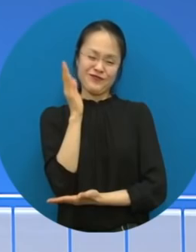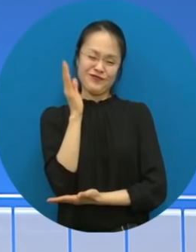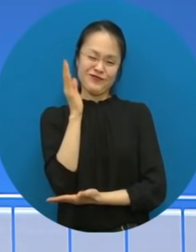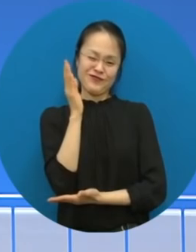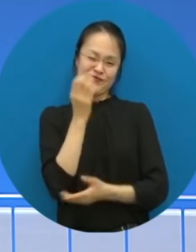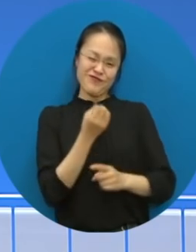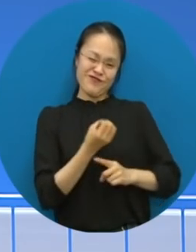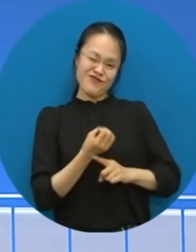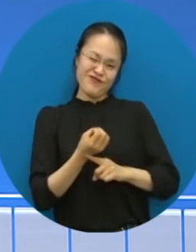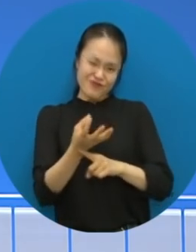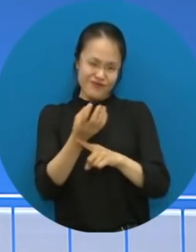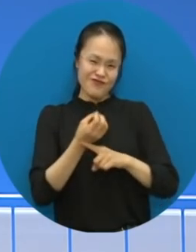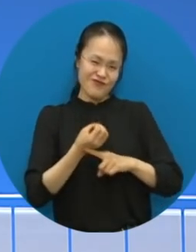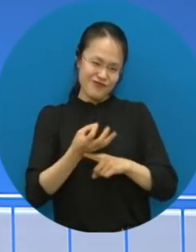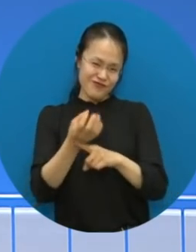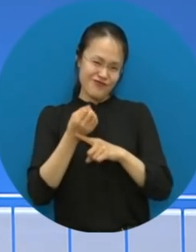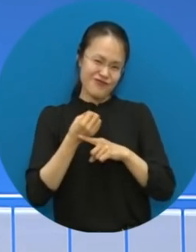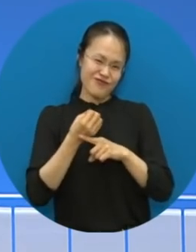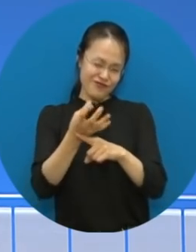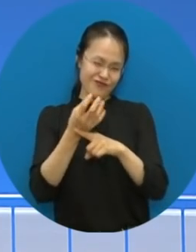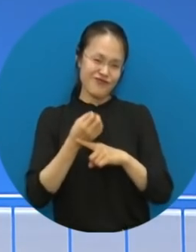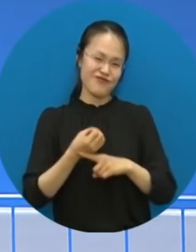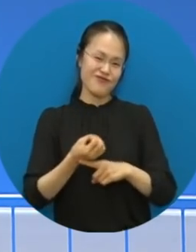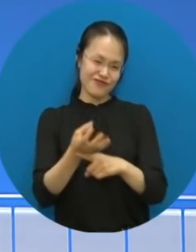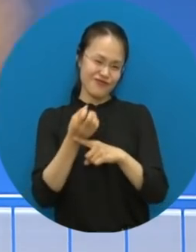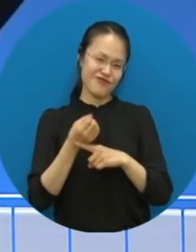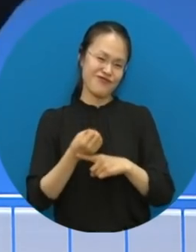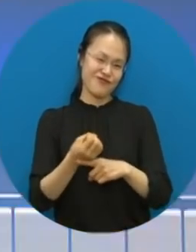그냥 목 핏줄이 막